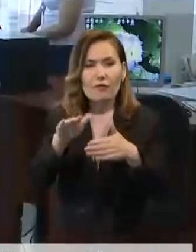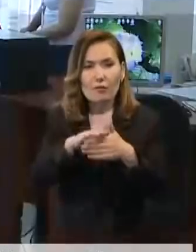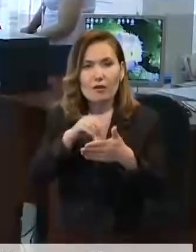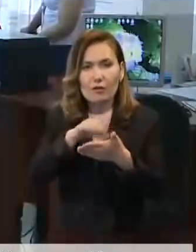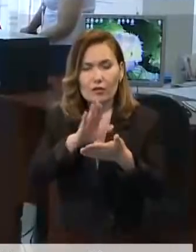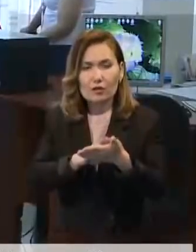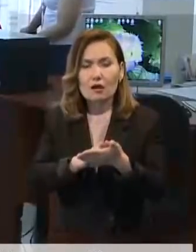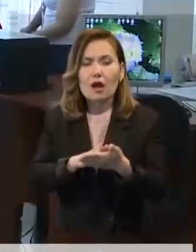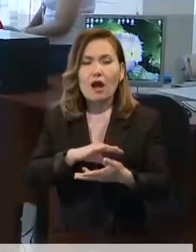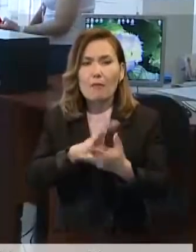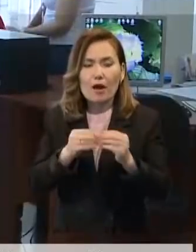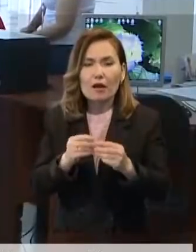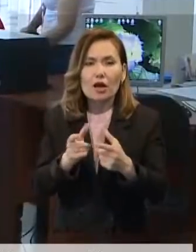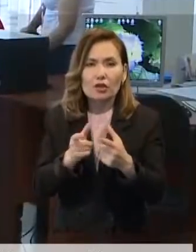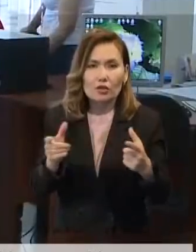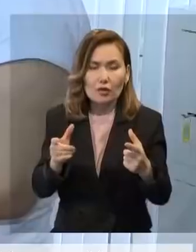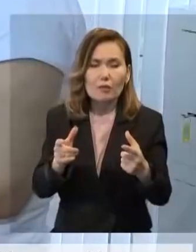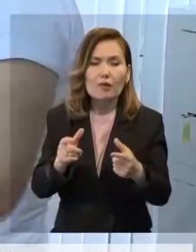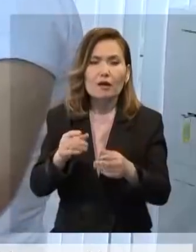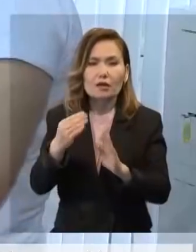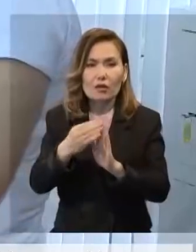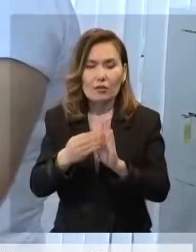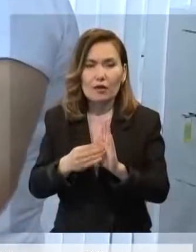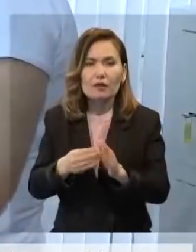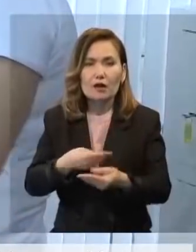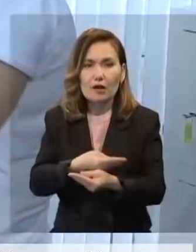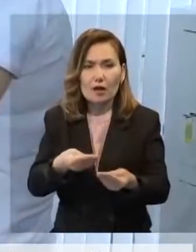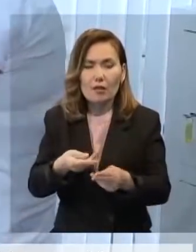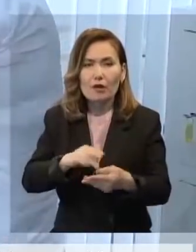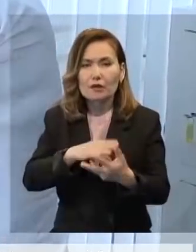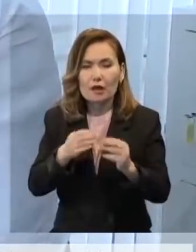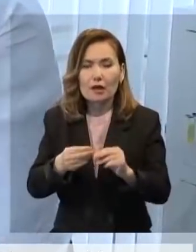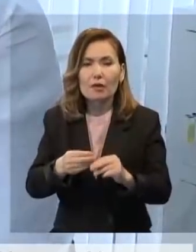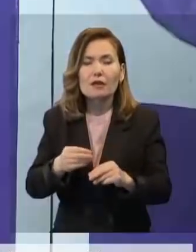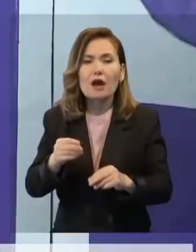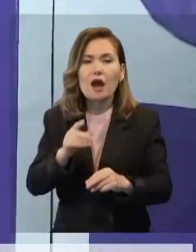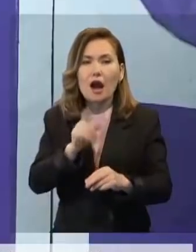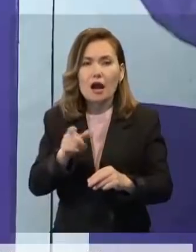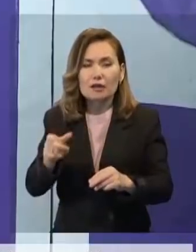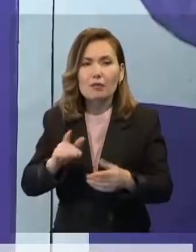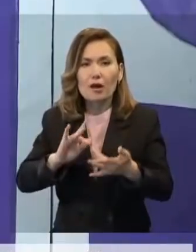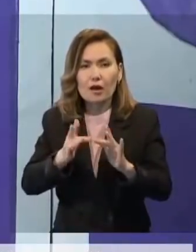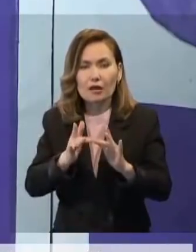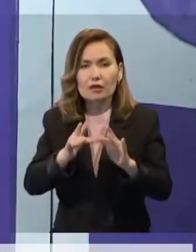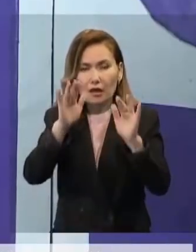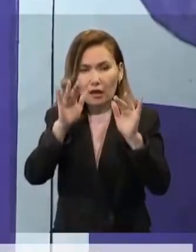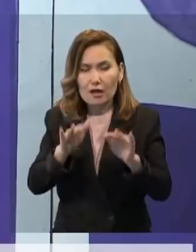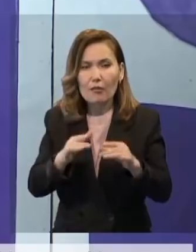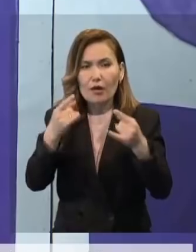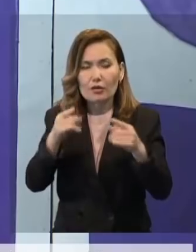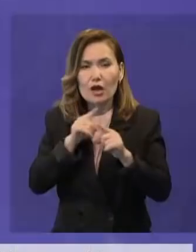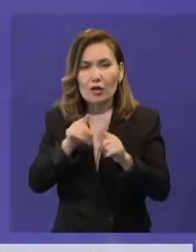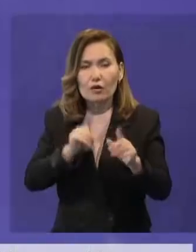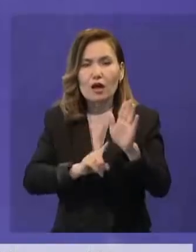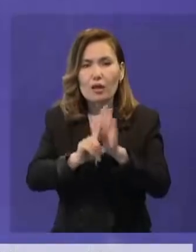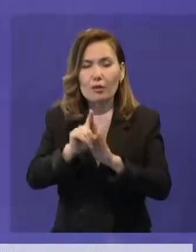Қазіргі күні мұнда бюллетендер жеткізілген. Олар полиция бақылауында. Ал кандидаттар әлеуметтік желі мен қалалық газет арқылы үгіт-насихат жүргізіп жатыр. 9